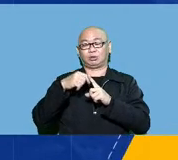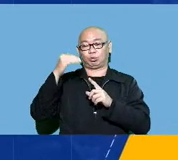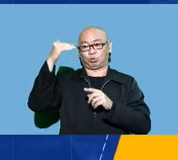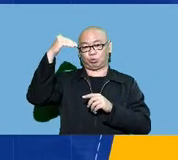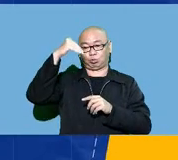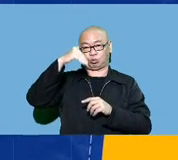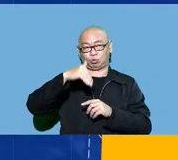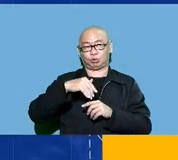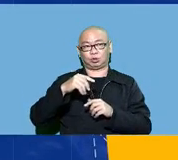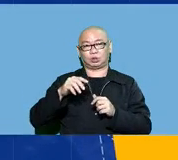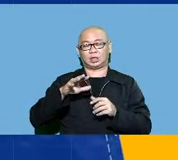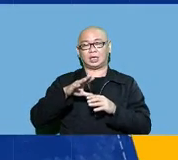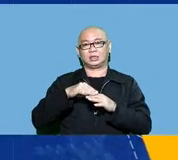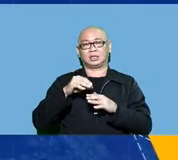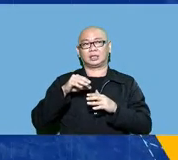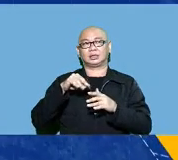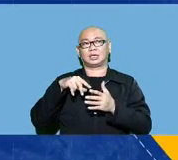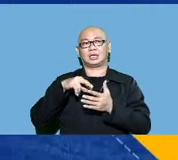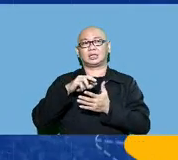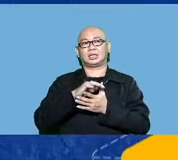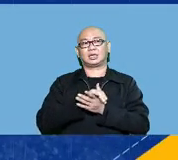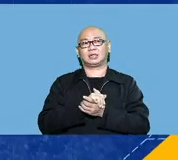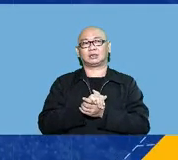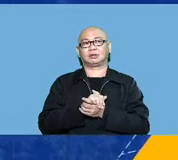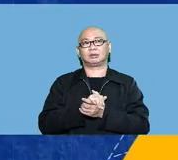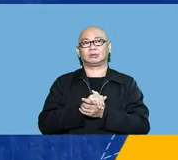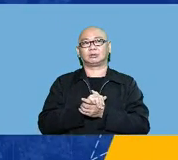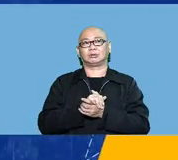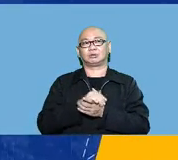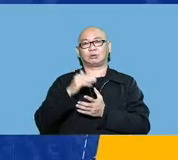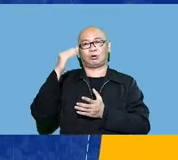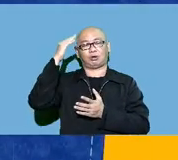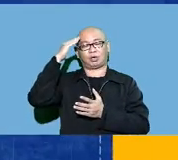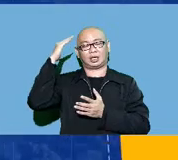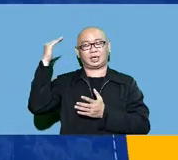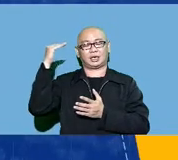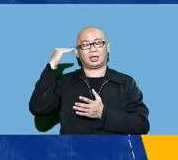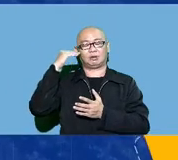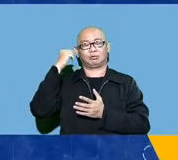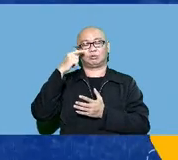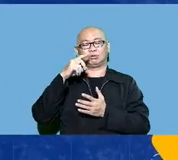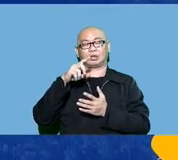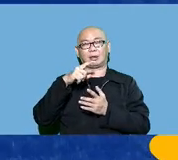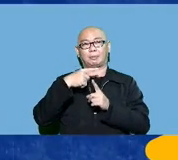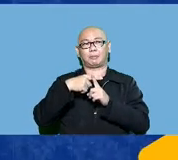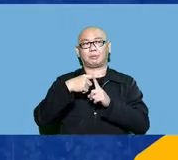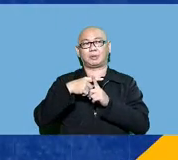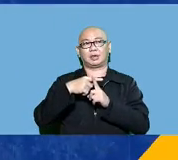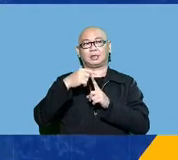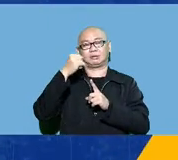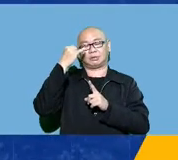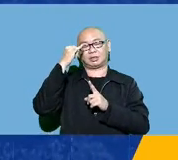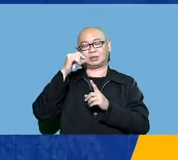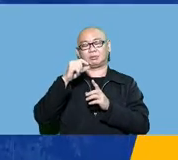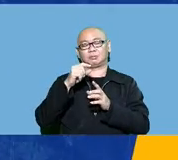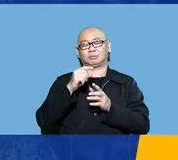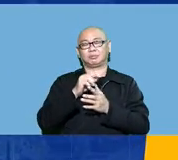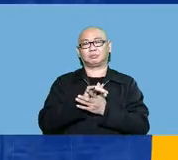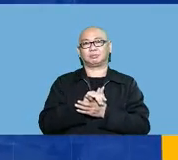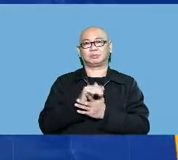turun, diajak jalan-jalan ke Seoul, Korea nih Prof. Matur nuwun untuk menambah inspirasi pidato